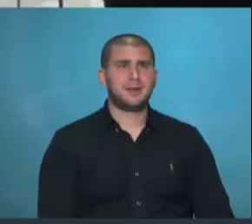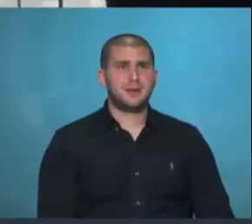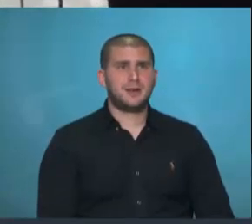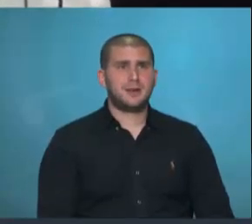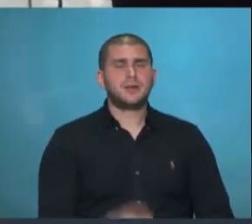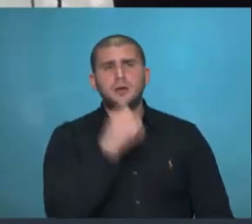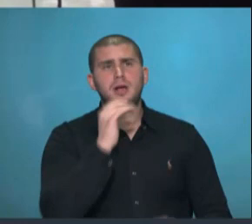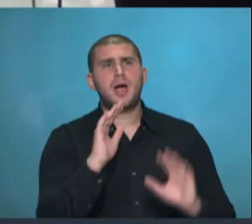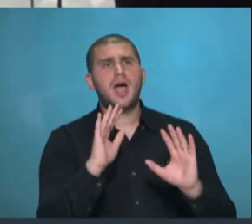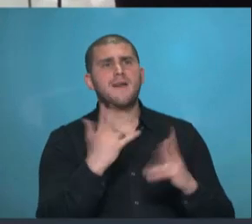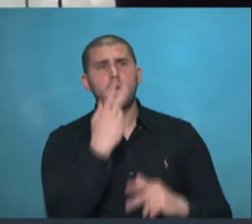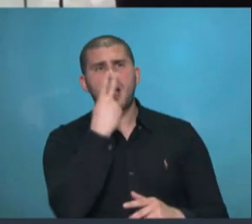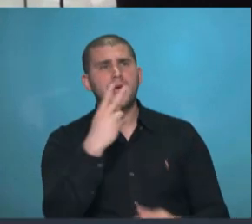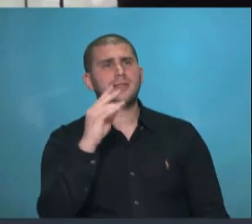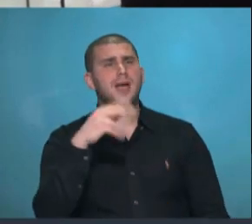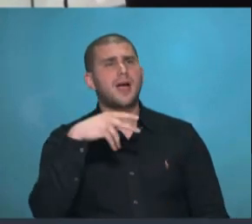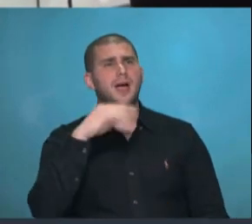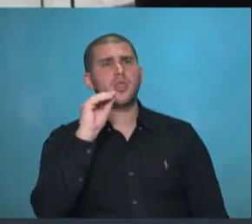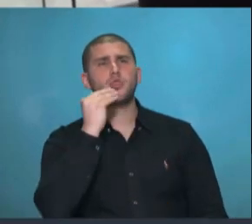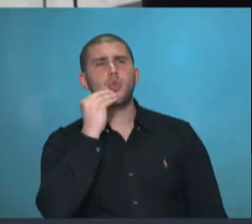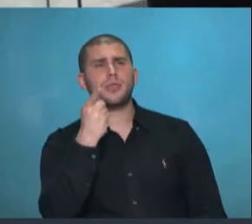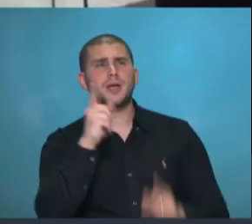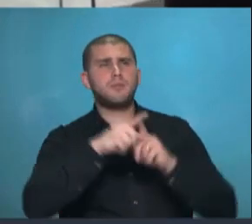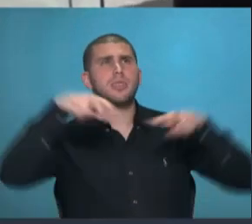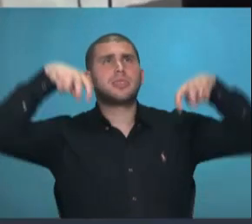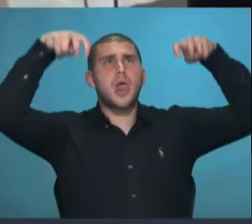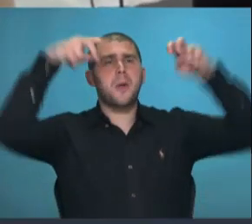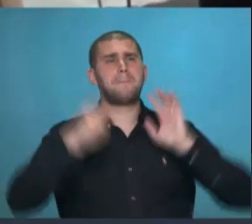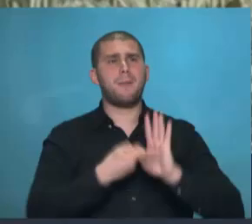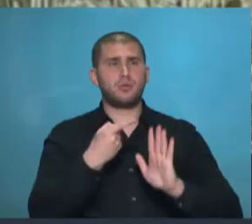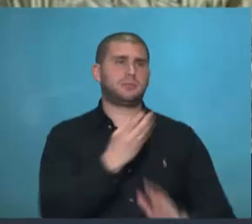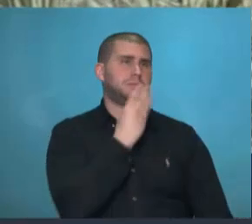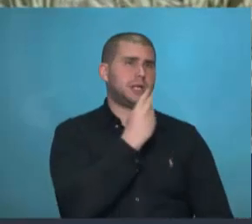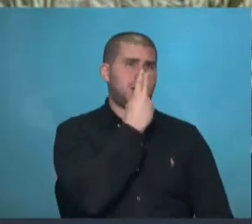ווין אל אול מר אלי שופת אל פאול אל מועלק? בישראל.